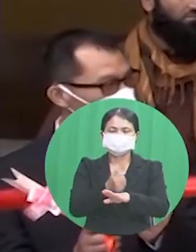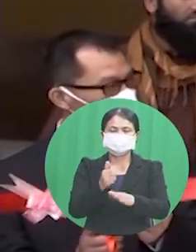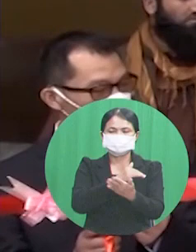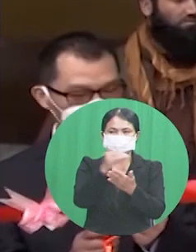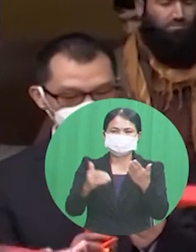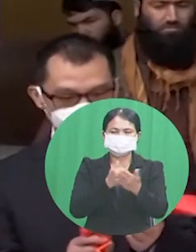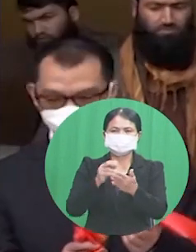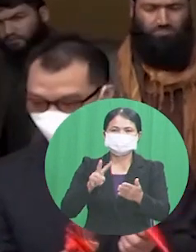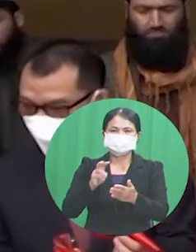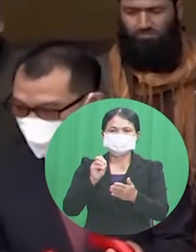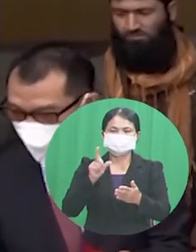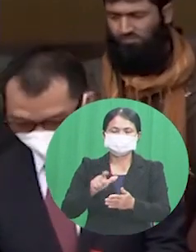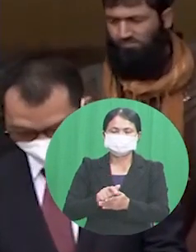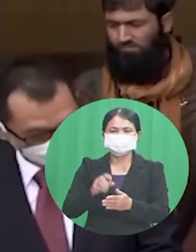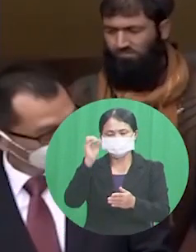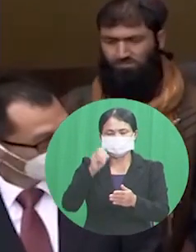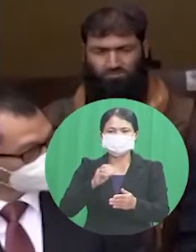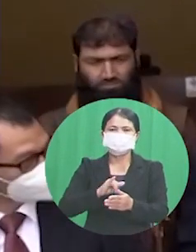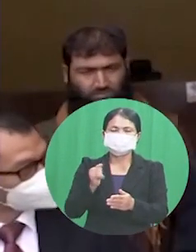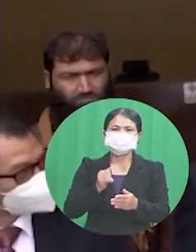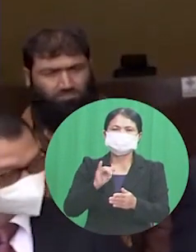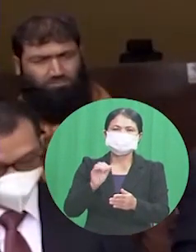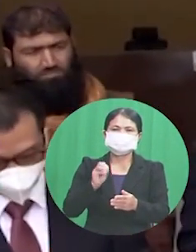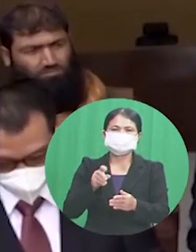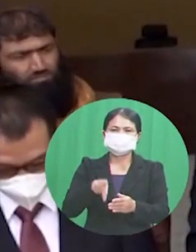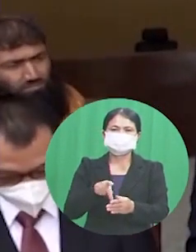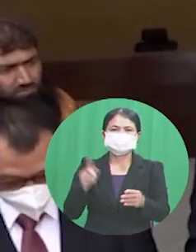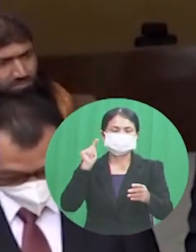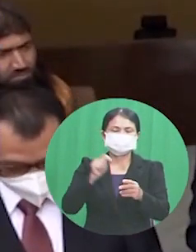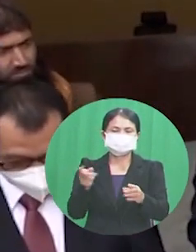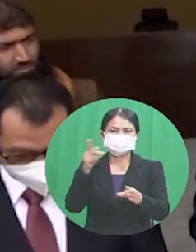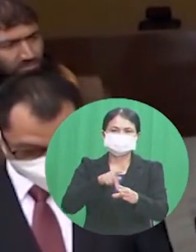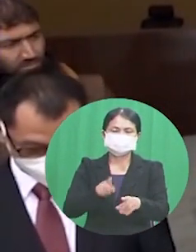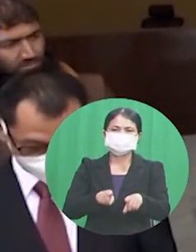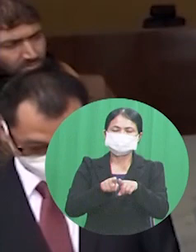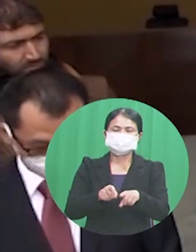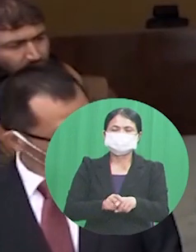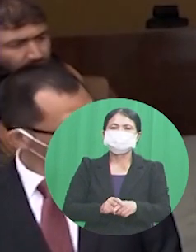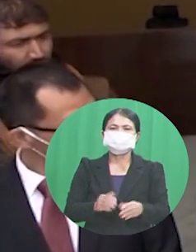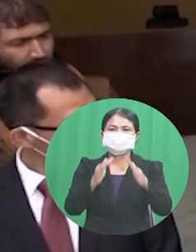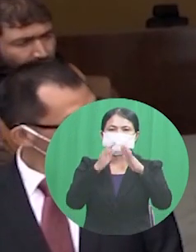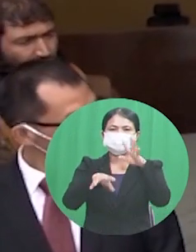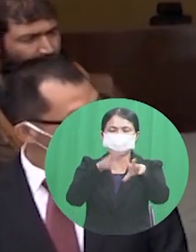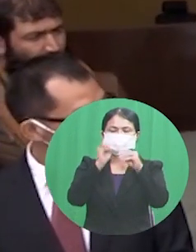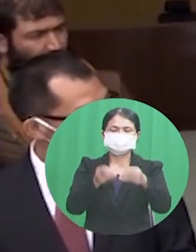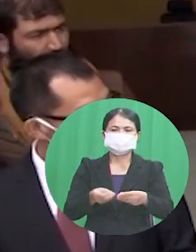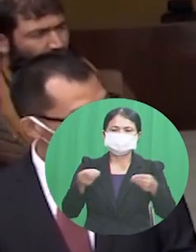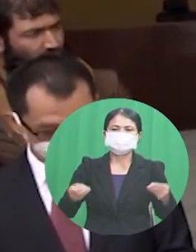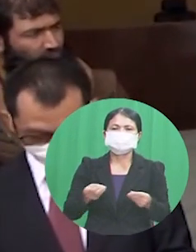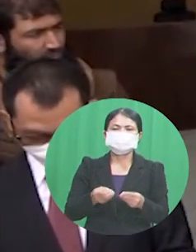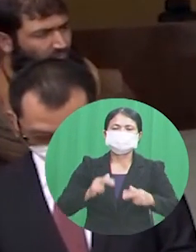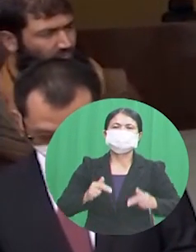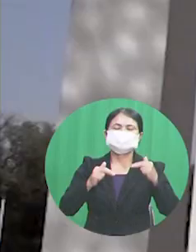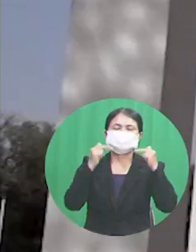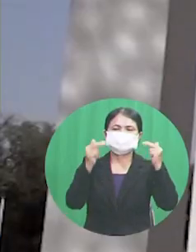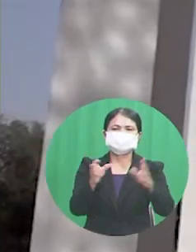យាល័យកាប៊ុលលោកអូសាម៉ាអាស៊ីសក៏បានចូលរួមក្នុងពិធីនោះដែរអគារសិក្សាបំពាក់ដោយបរិក្ខារទំនើប